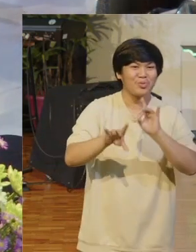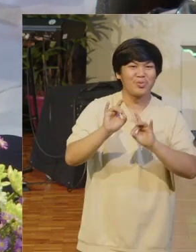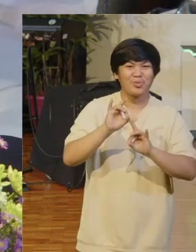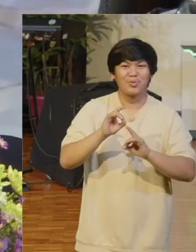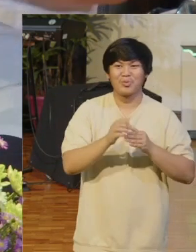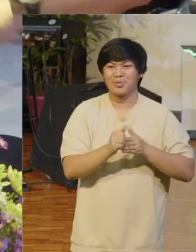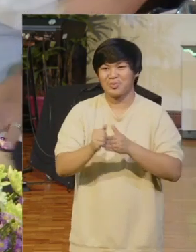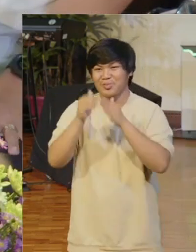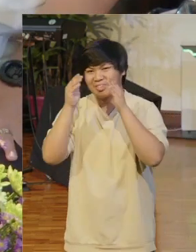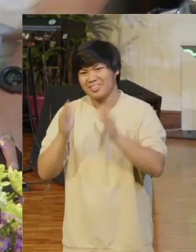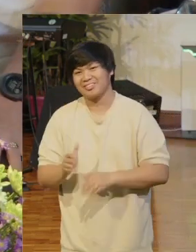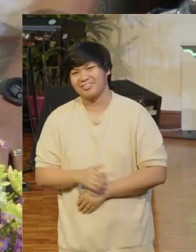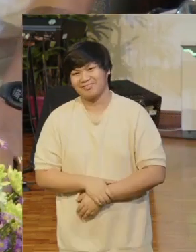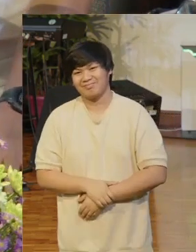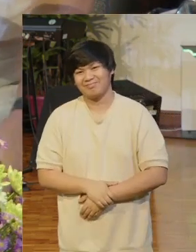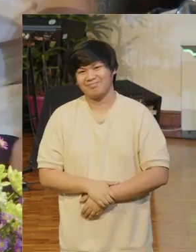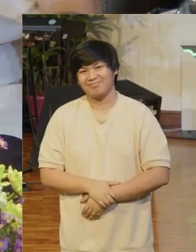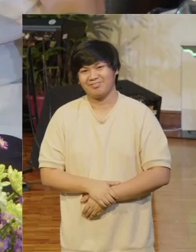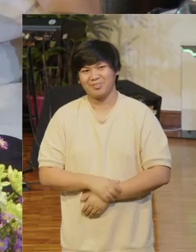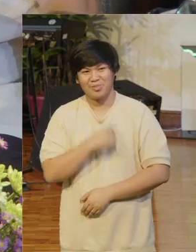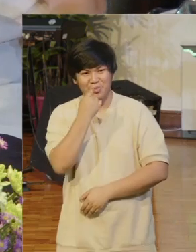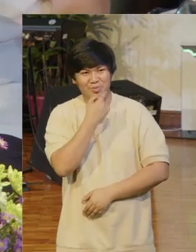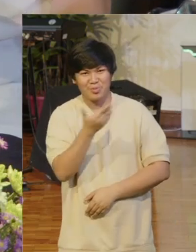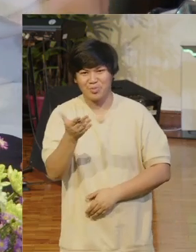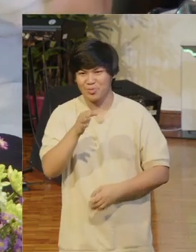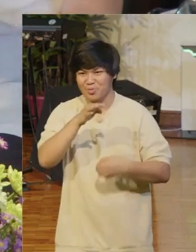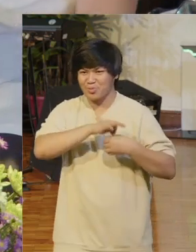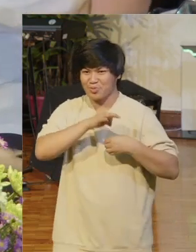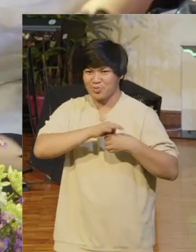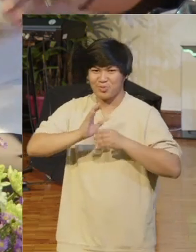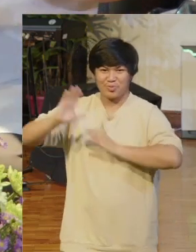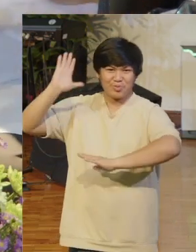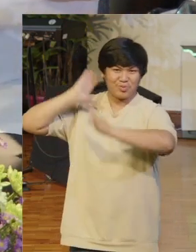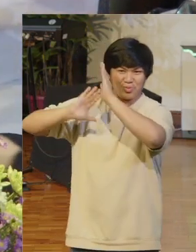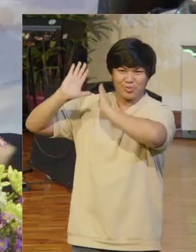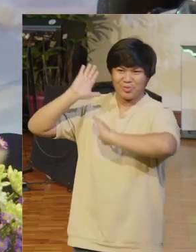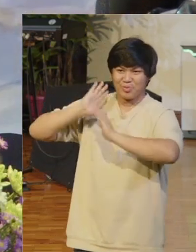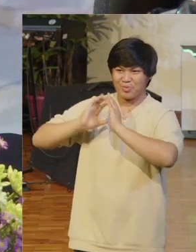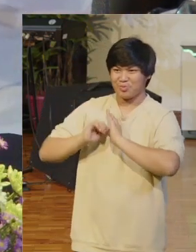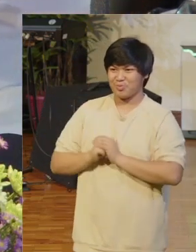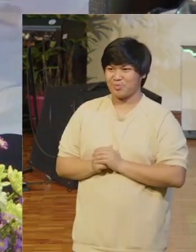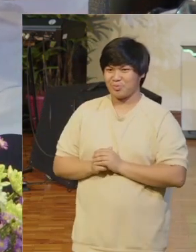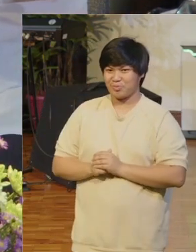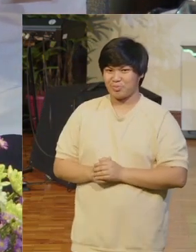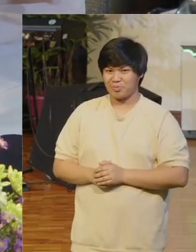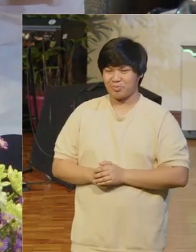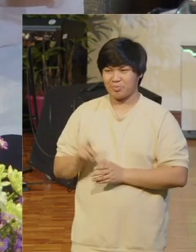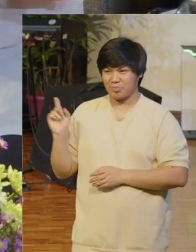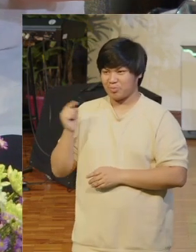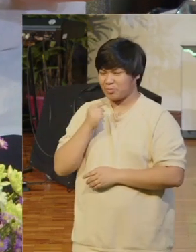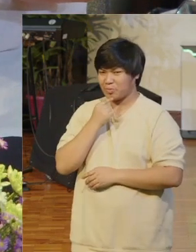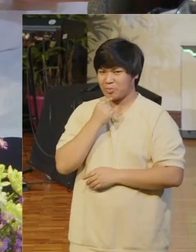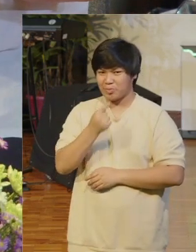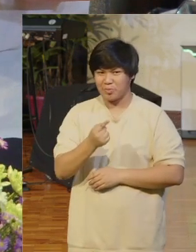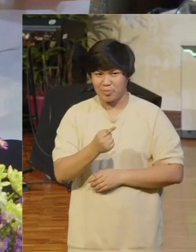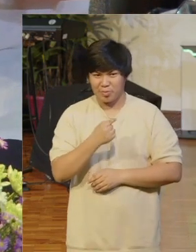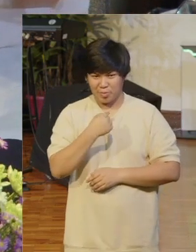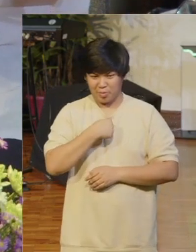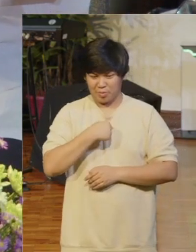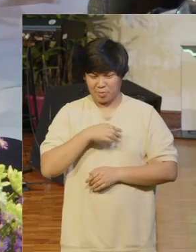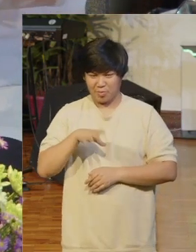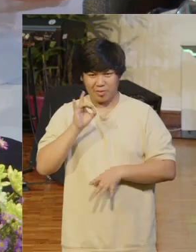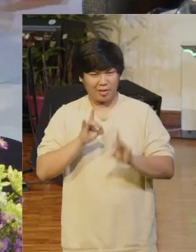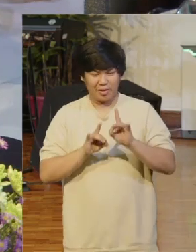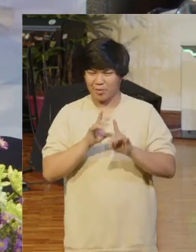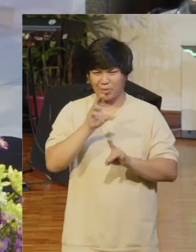No? Hindi ko alam kung sino ang binoto nyo nung huling halalan. Hindi ko sasabihin sa inyo kung sino ang binoto ko, no?